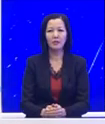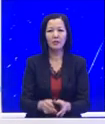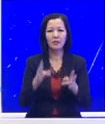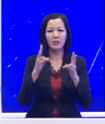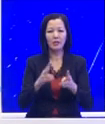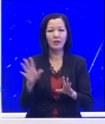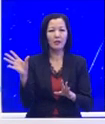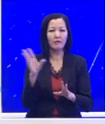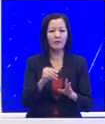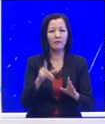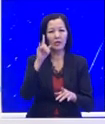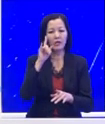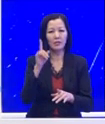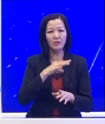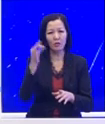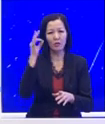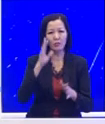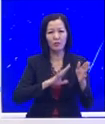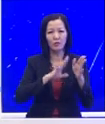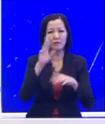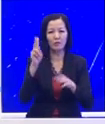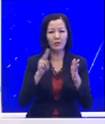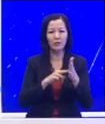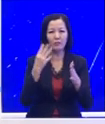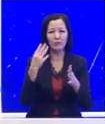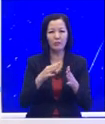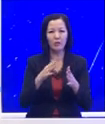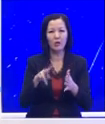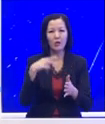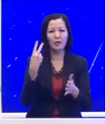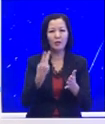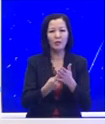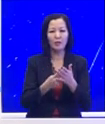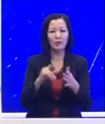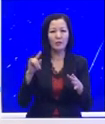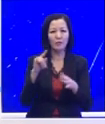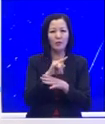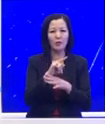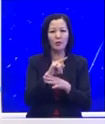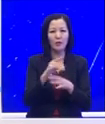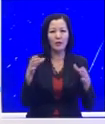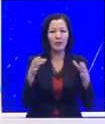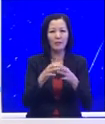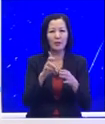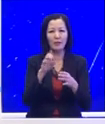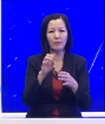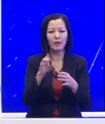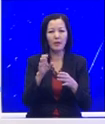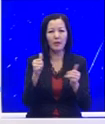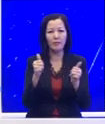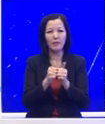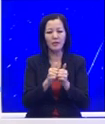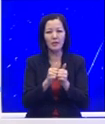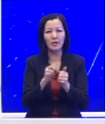всего Казахстана. Напомним, сегодня утром в 7:40 утра произошло крушение самолета «Фокер-100» компании «Бек Эйр» близ района села